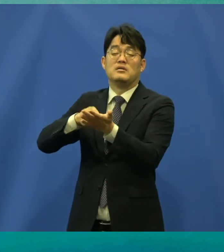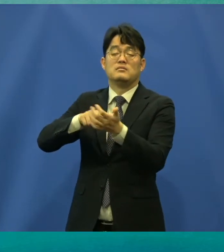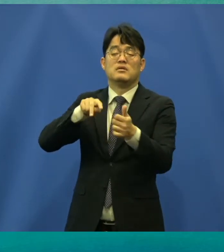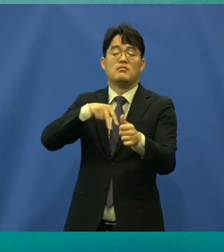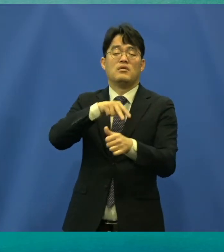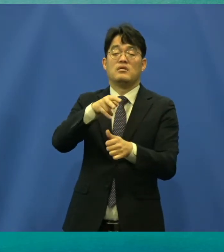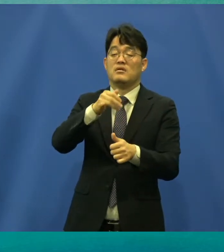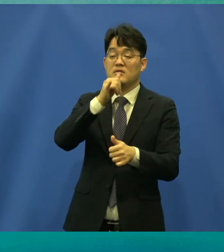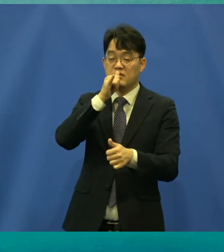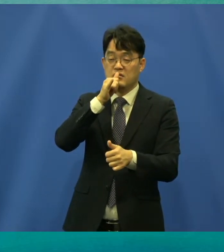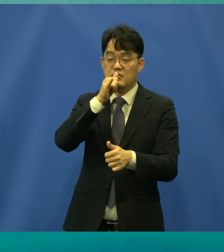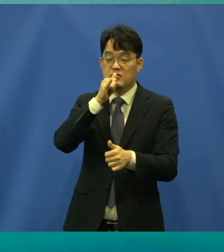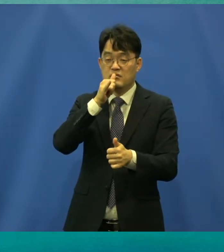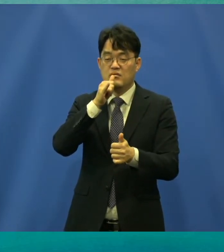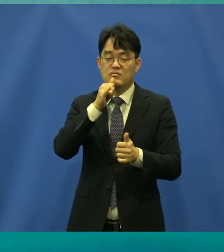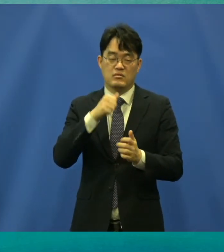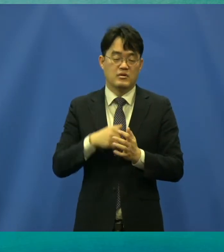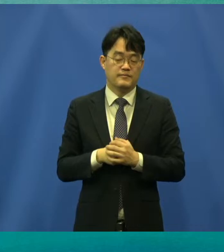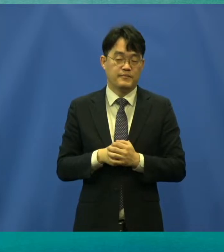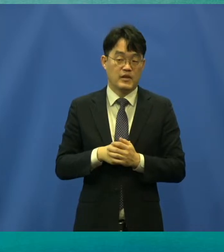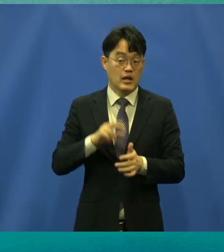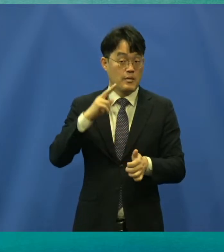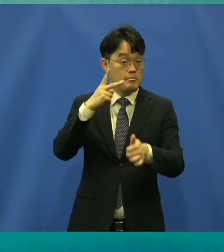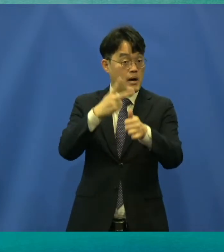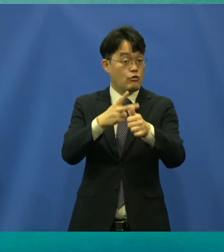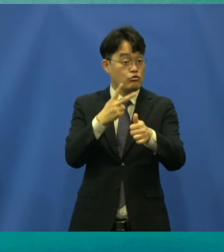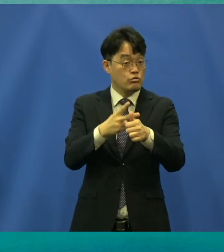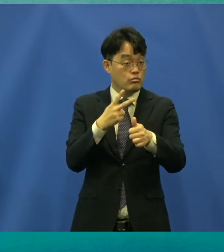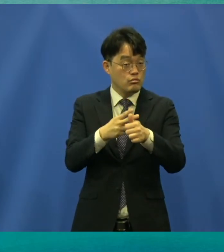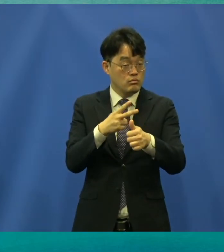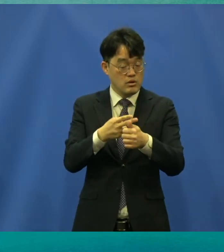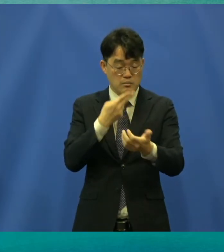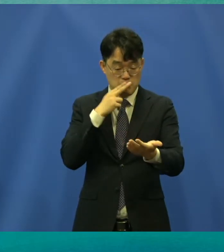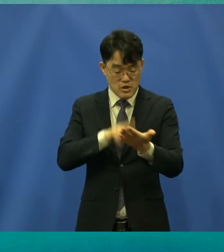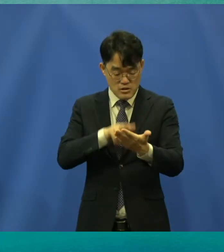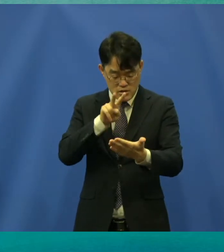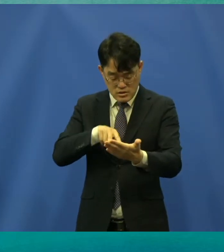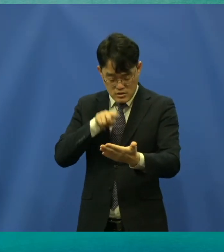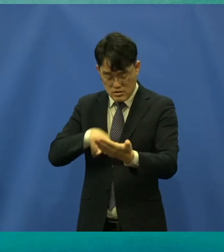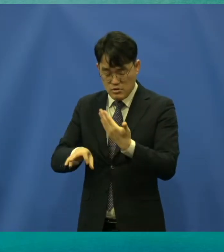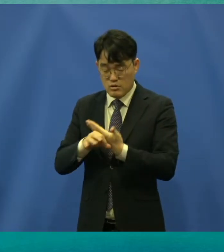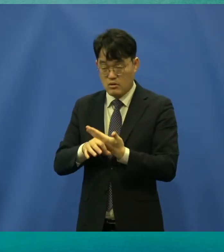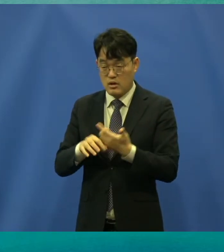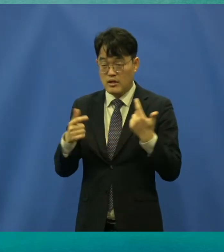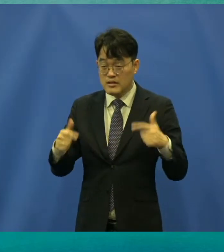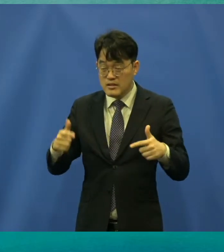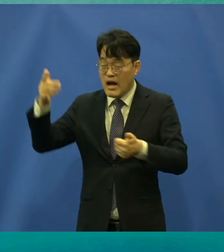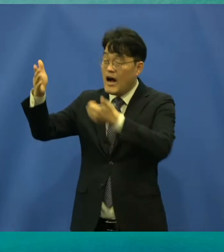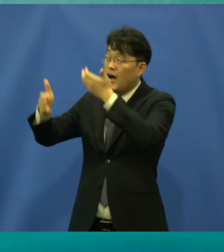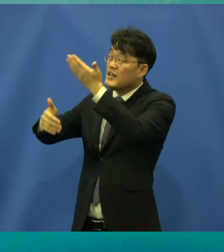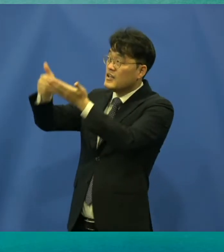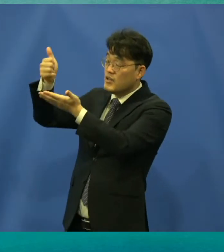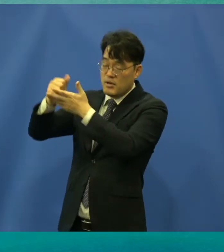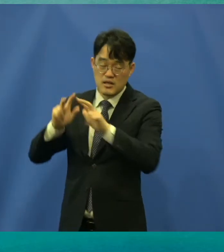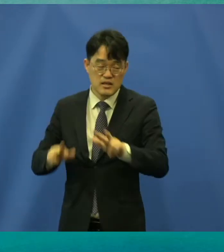바울은 그의 서신 안에 늘 긴박감이 있습니다. 바울 서신에는 종말론적인 관점이 뚜렷합니다.